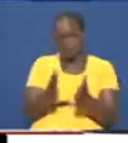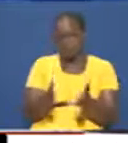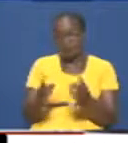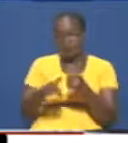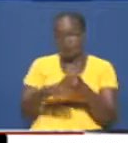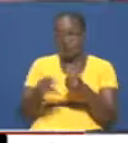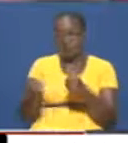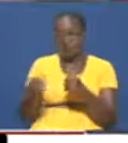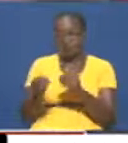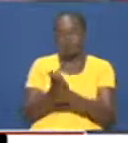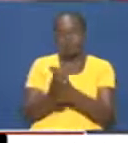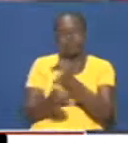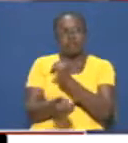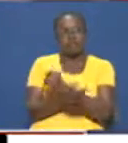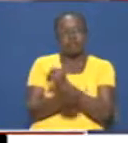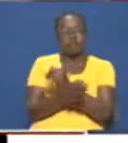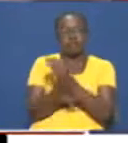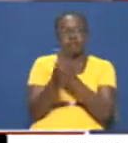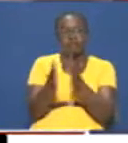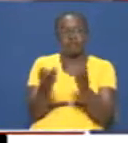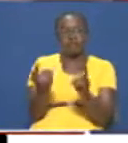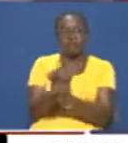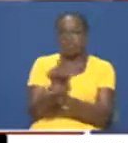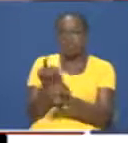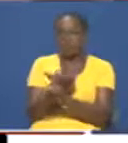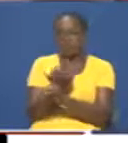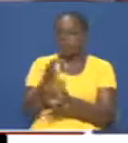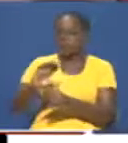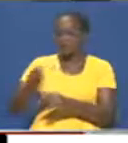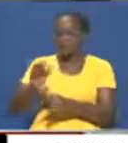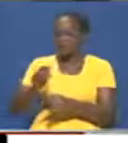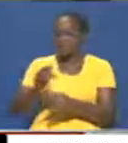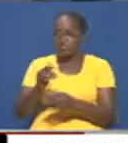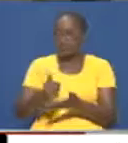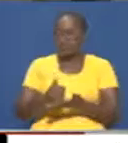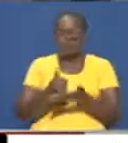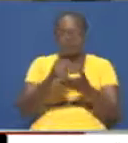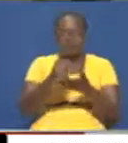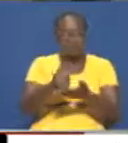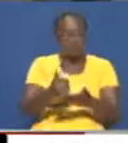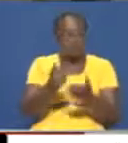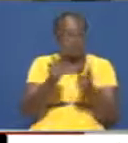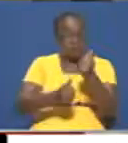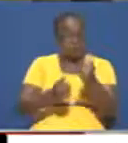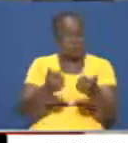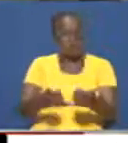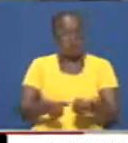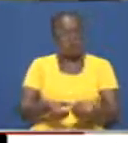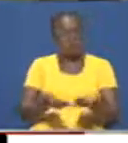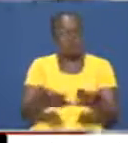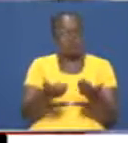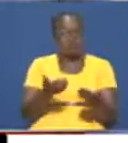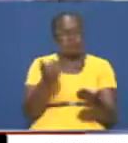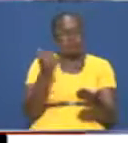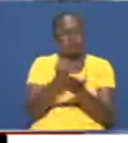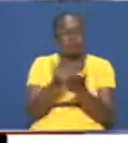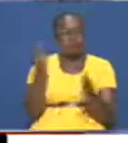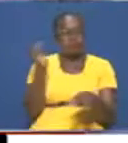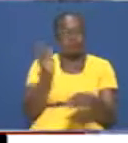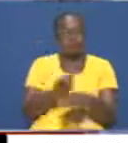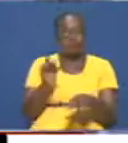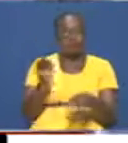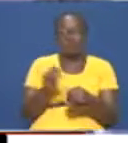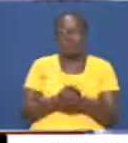na washauri wamepelekwa kwa kila kaunti kutathmini usaidizi unaoweza kutolewa kwa maafisa walioathiriwa. Haja